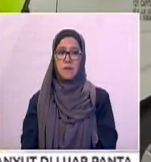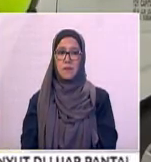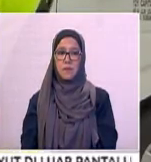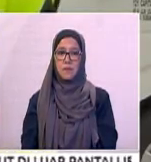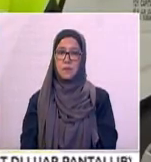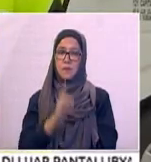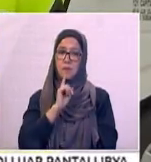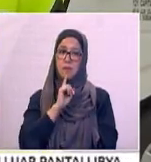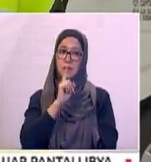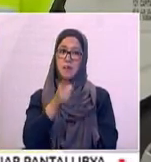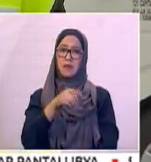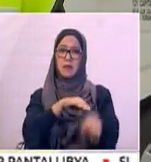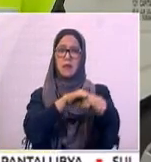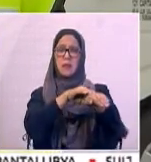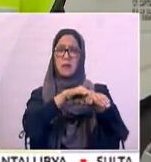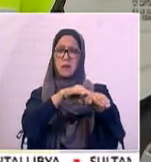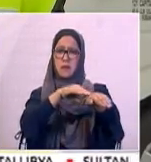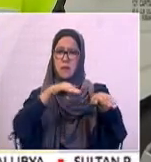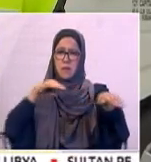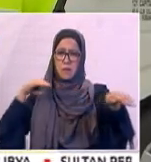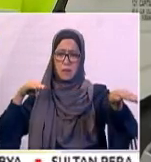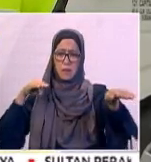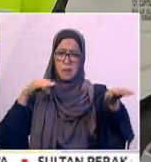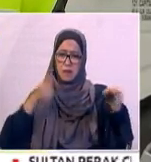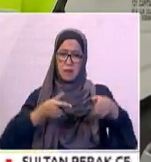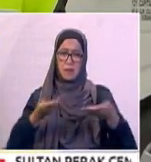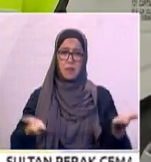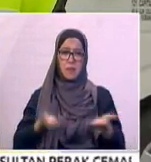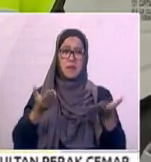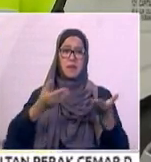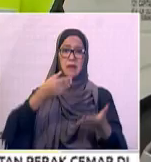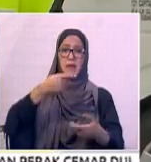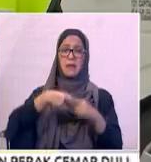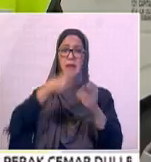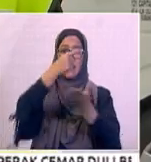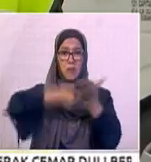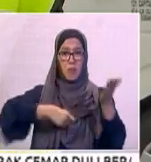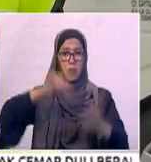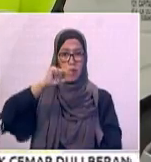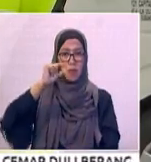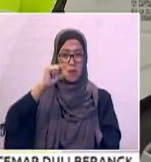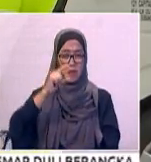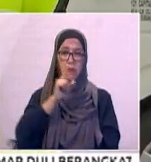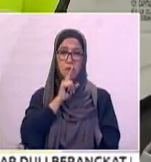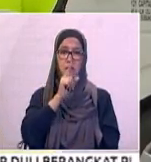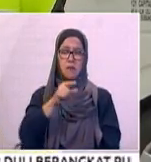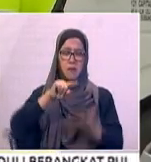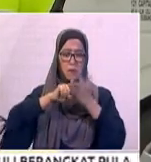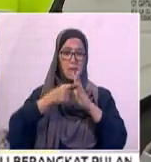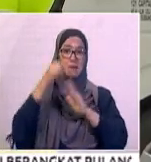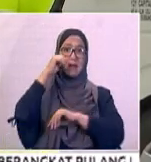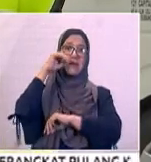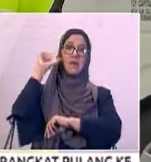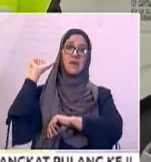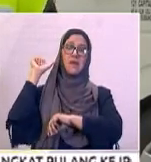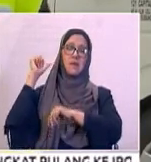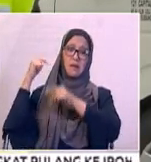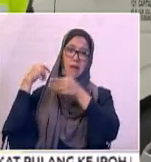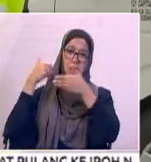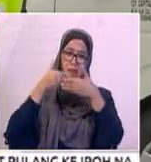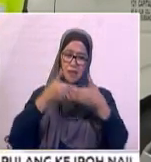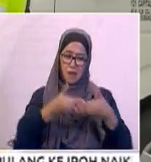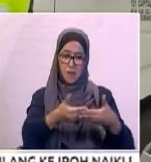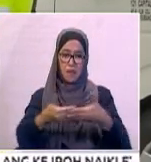Baik, sebenarnya kesesakan lalu lintas di Plaza Tol Gombak ini telah pun bermula sejak petang semalam dan berlarutan sehingga ke hari ini.